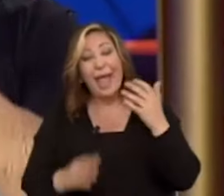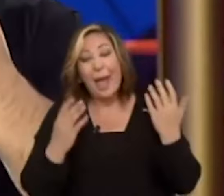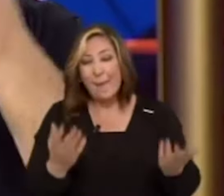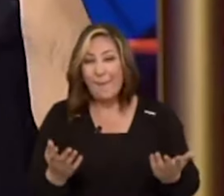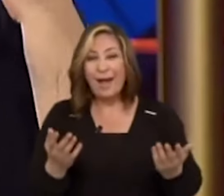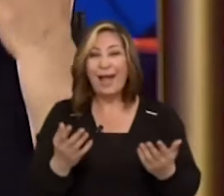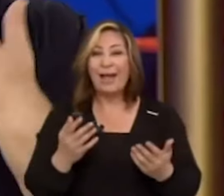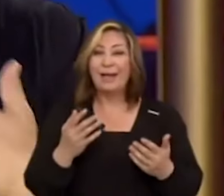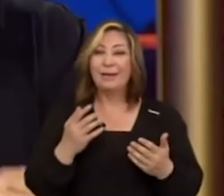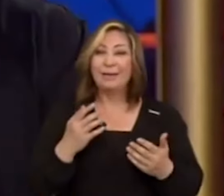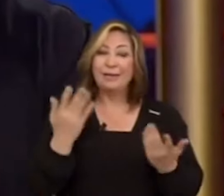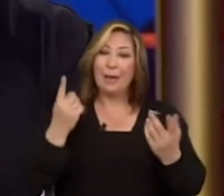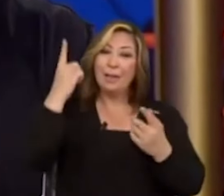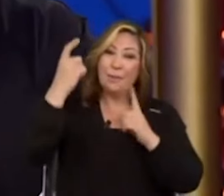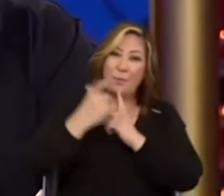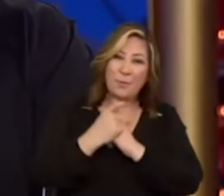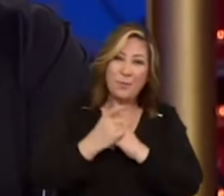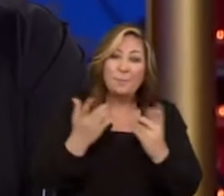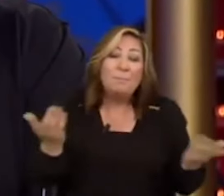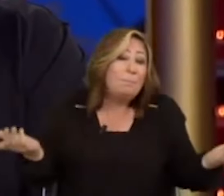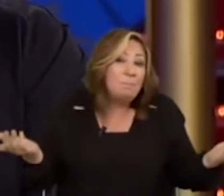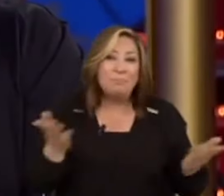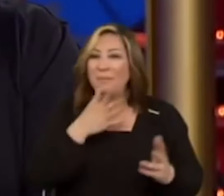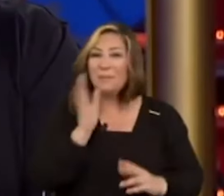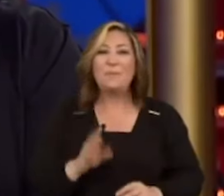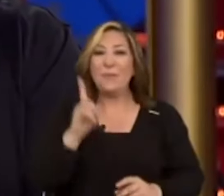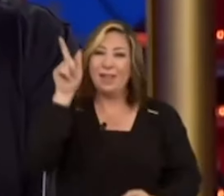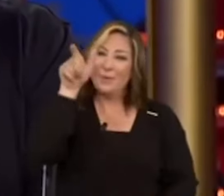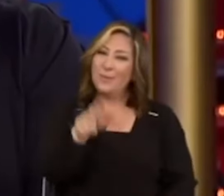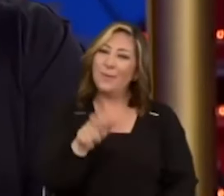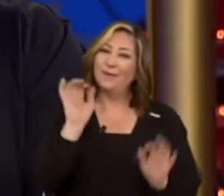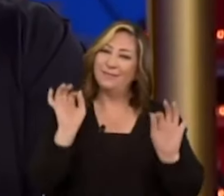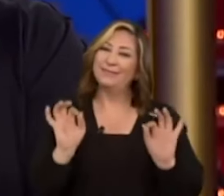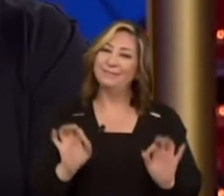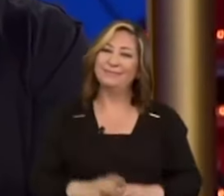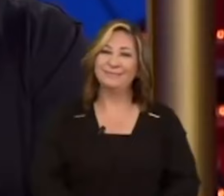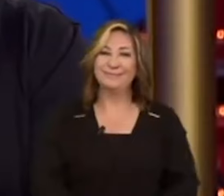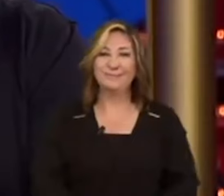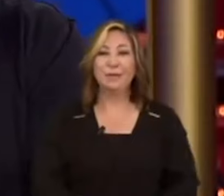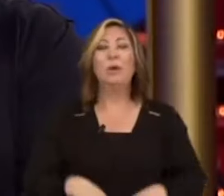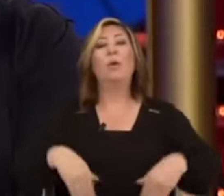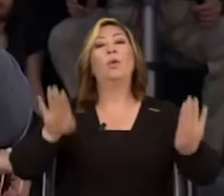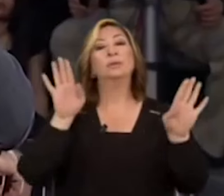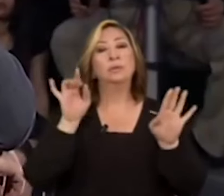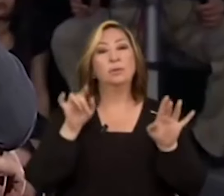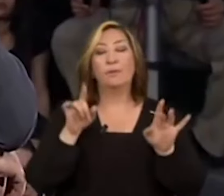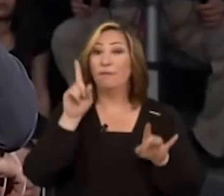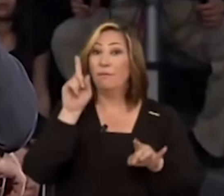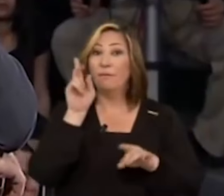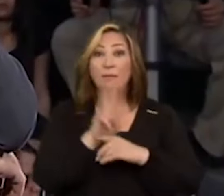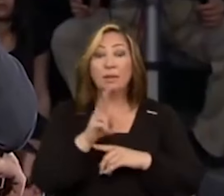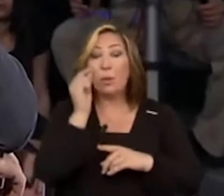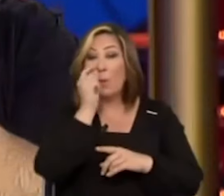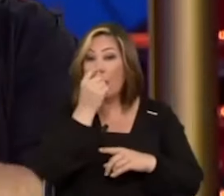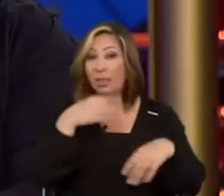Ama bir yerden de ya korunuyorum, ne bileyim yani. Evet, vallahi, korunuyorsun. Vallahi korunuyorsun. Yoksa vallahi. Bunlar şaka vallahi gibi. Billahi kolay değil.